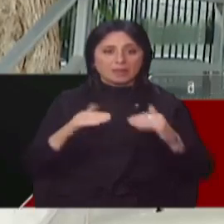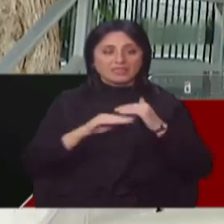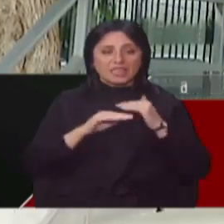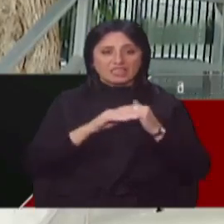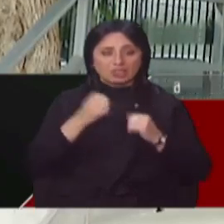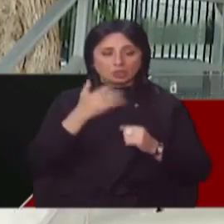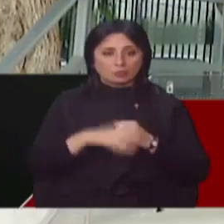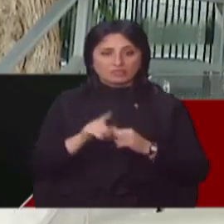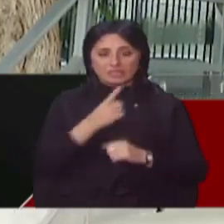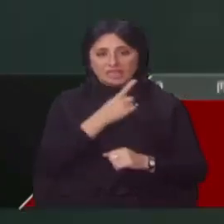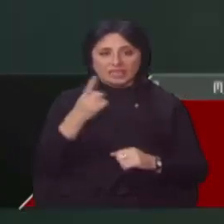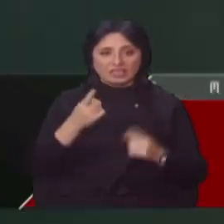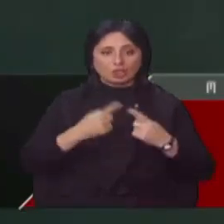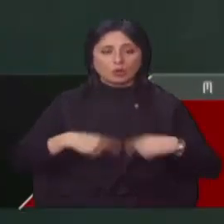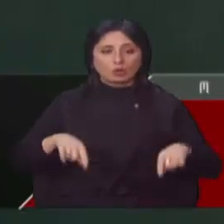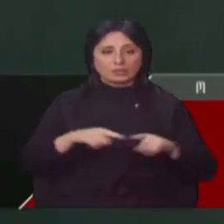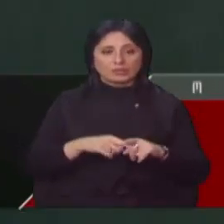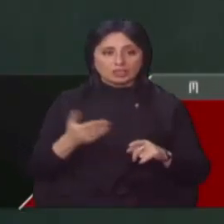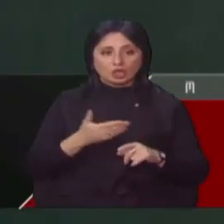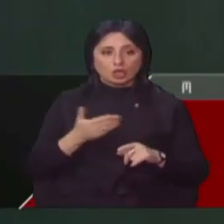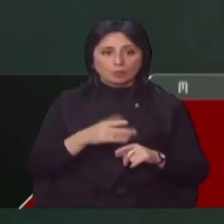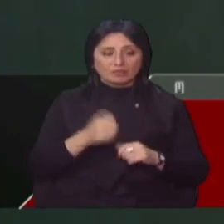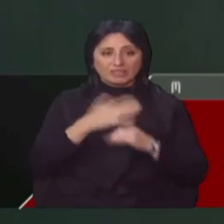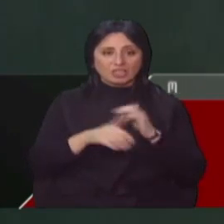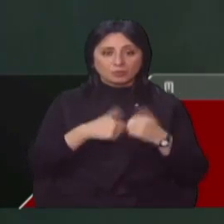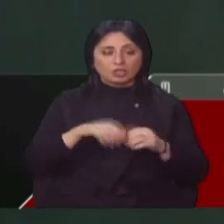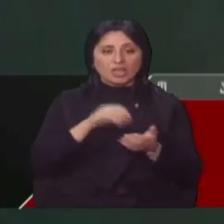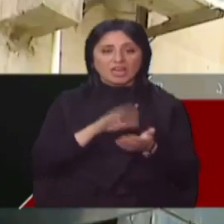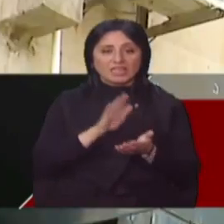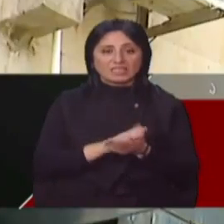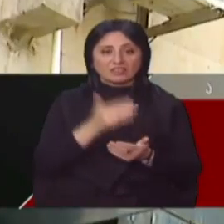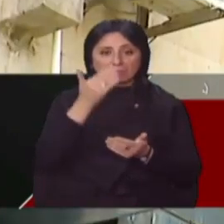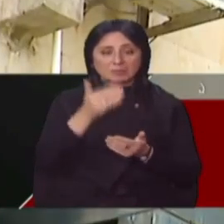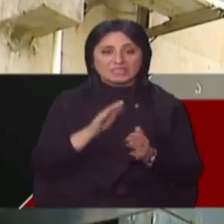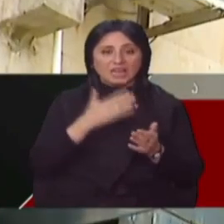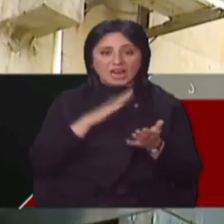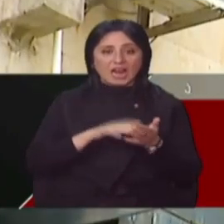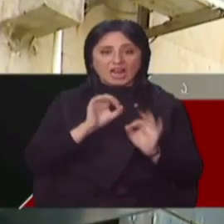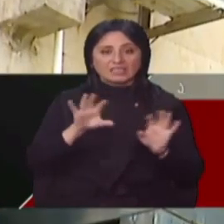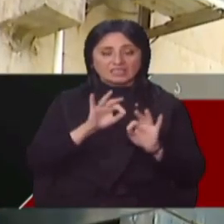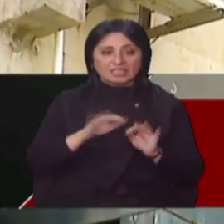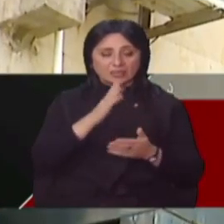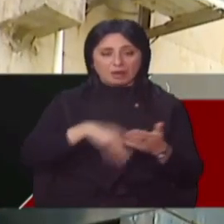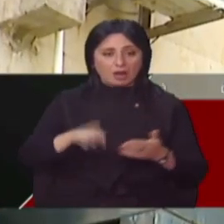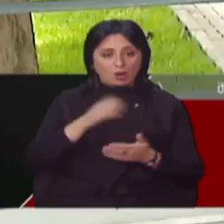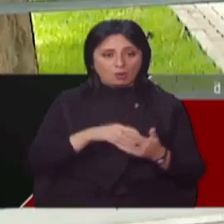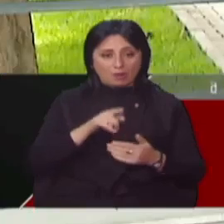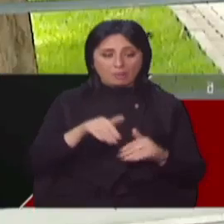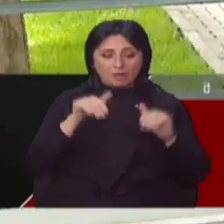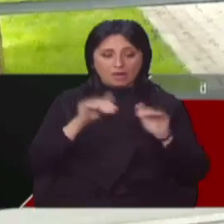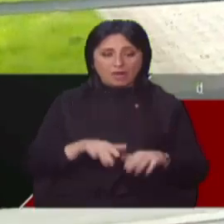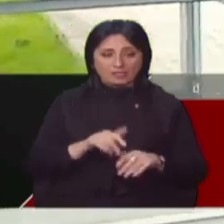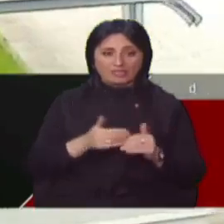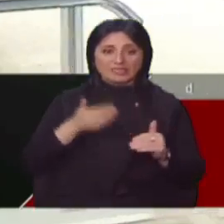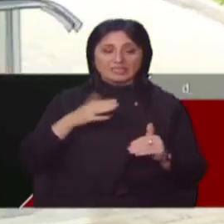თანასწორობის ცენტრი ის ერთადერთი ორგანიზაცია, რომელსაც ცესკომ რეგისტრაცია მისივე განცხადების საფუძველზე გაუქმა. ამ გადაწყვეტილებას